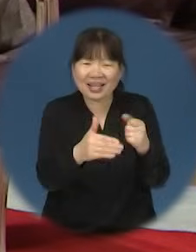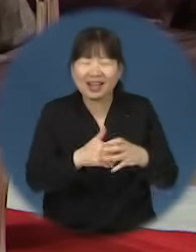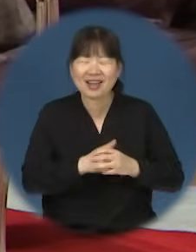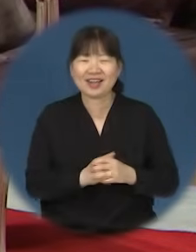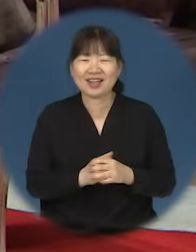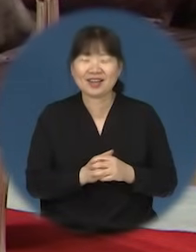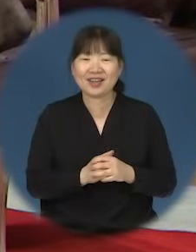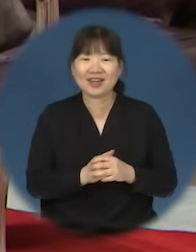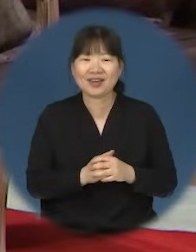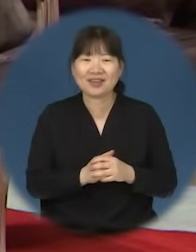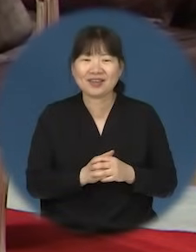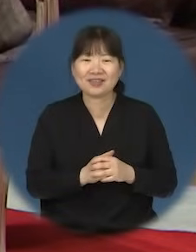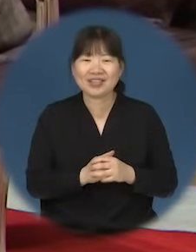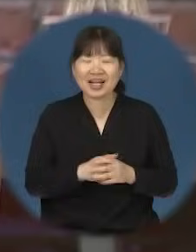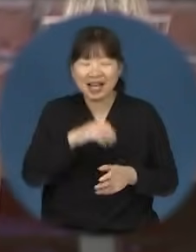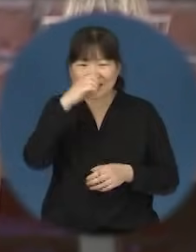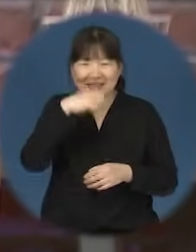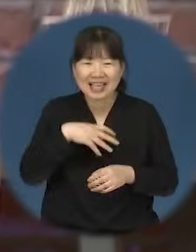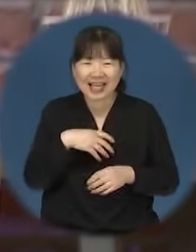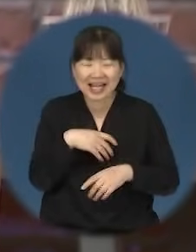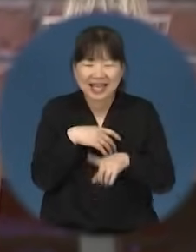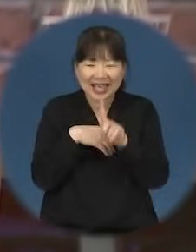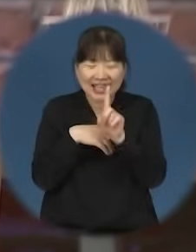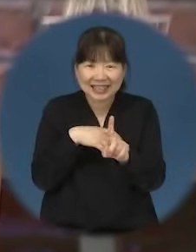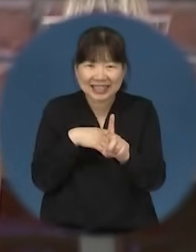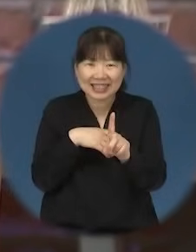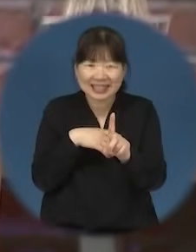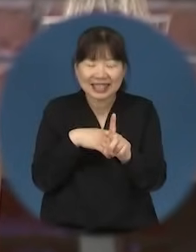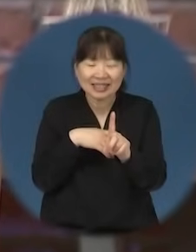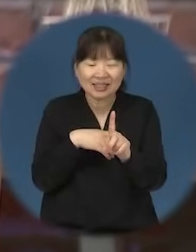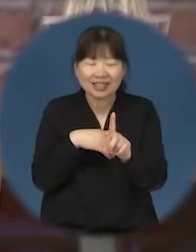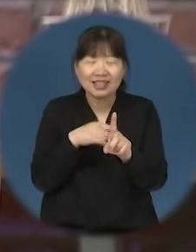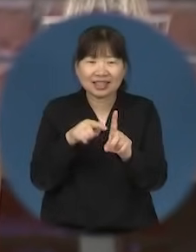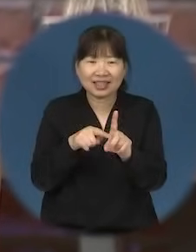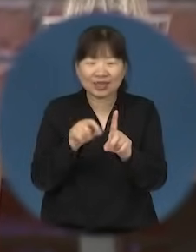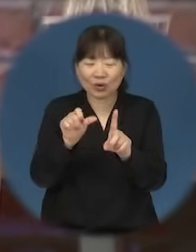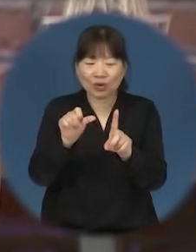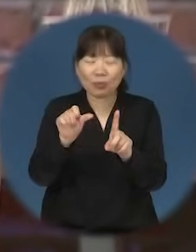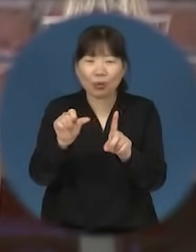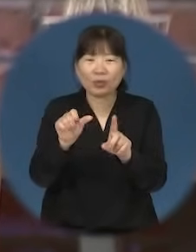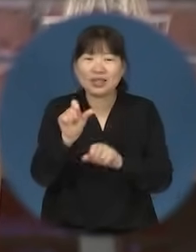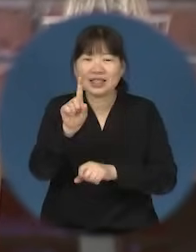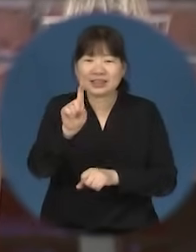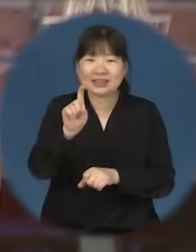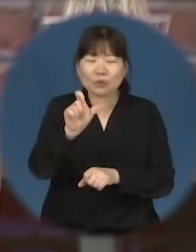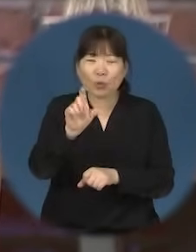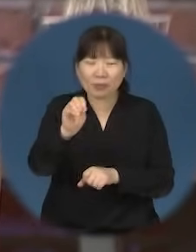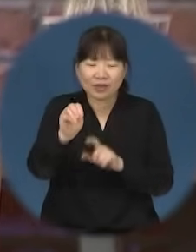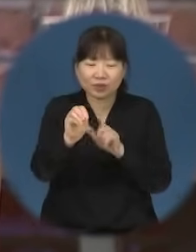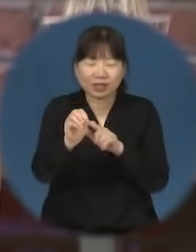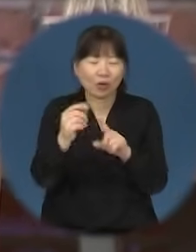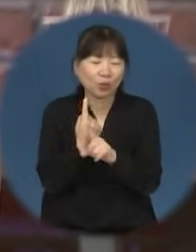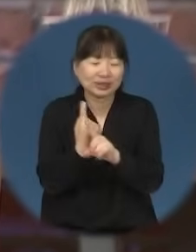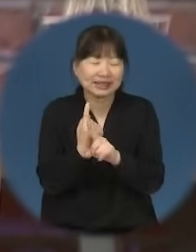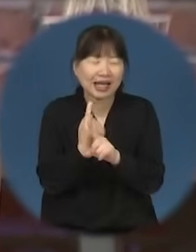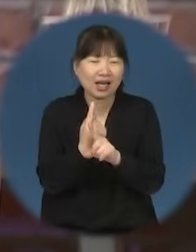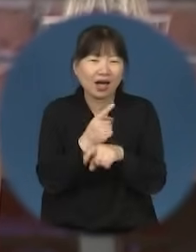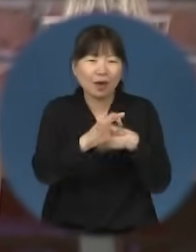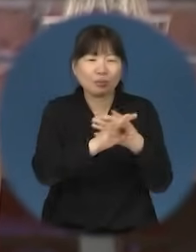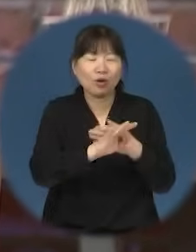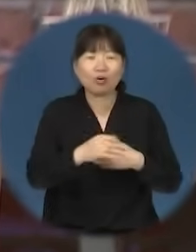그래가지고 다 일자로 하자라고 고치면 저는 굉장히 억울하게 되잖아요. 그렇죠. 예, 그러니까 중앙화 시스템을 믿을